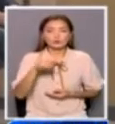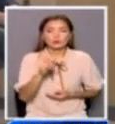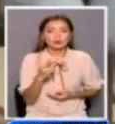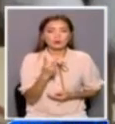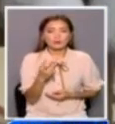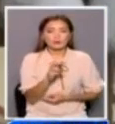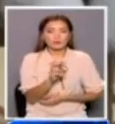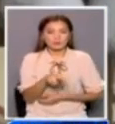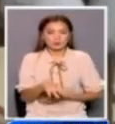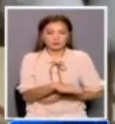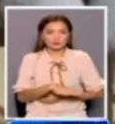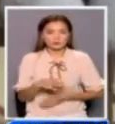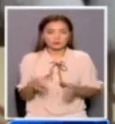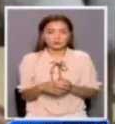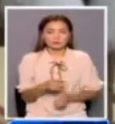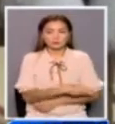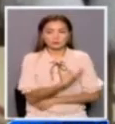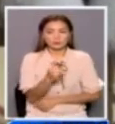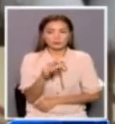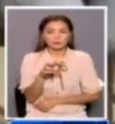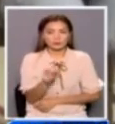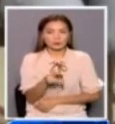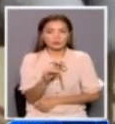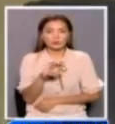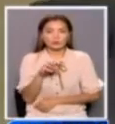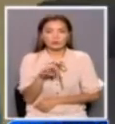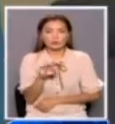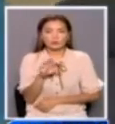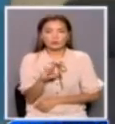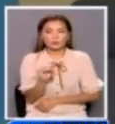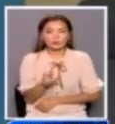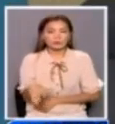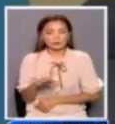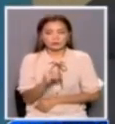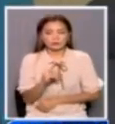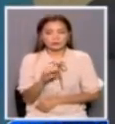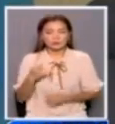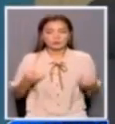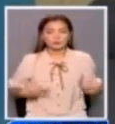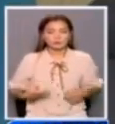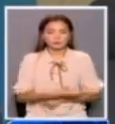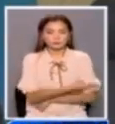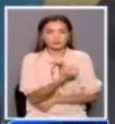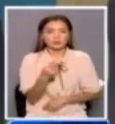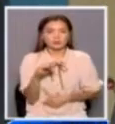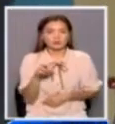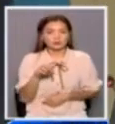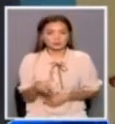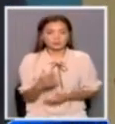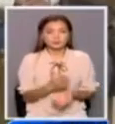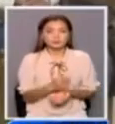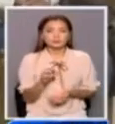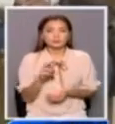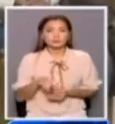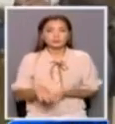2-ші ауруханасының инфекционист дәрігері Жұмабек Дәулетов және Атырау облысы ауруханасының рентгенолог дәрігері Султанғалиев және